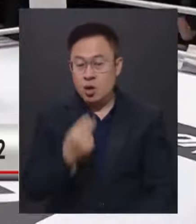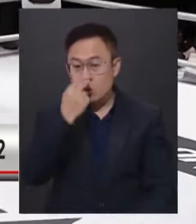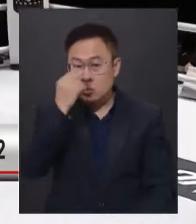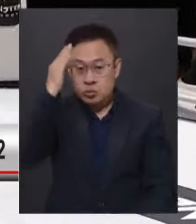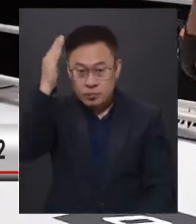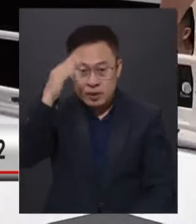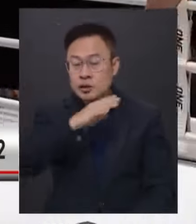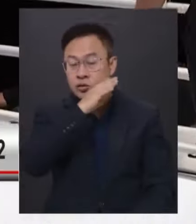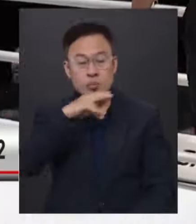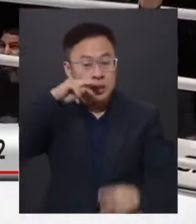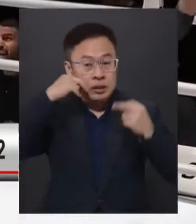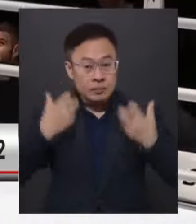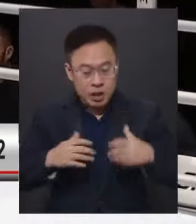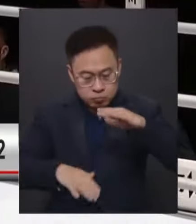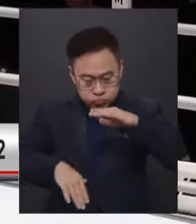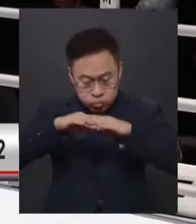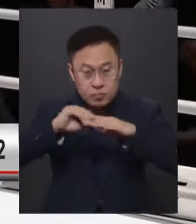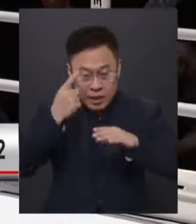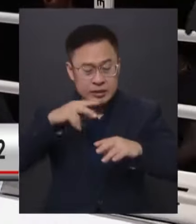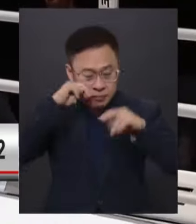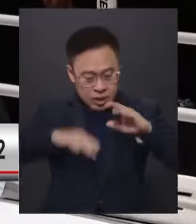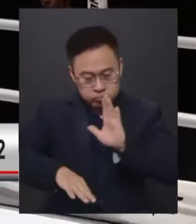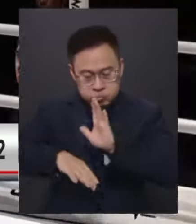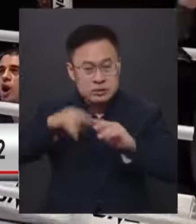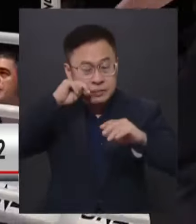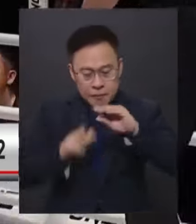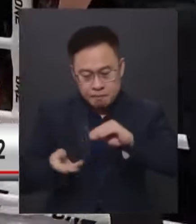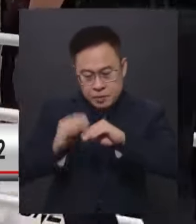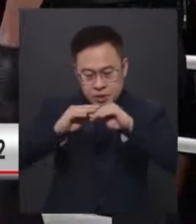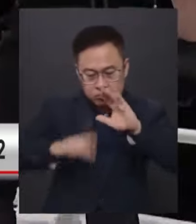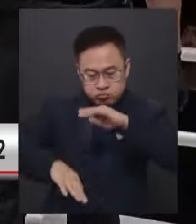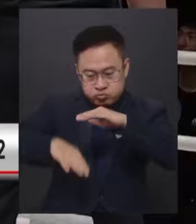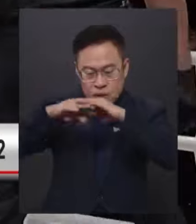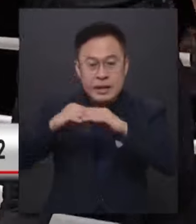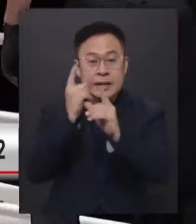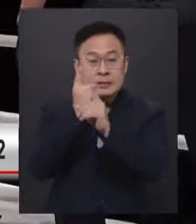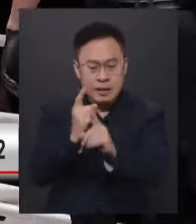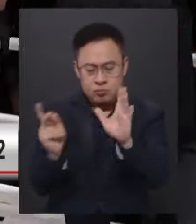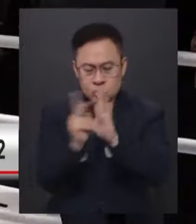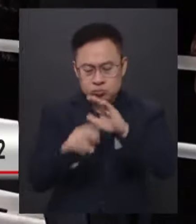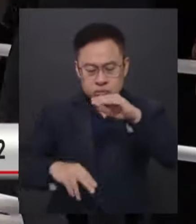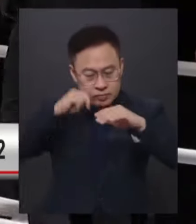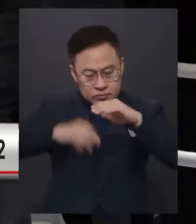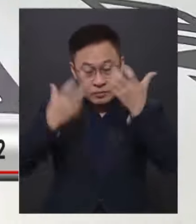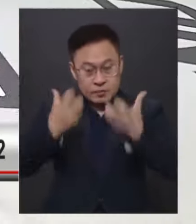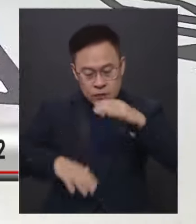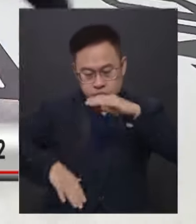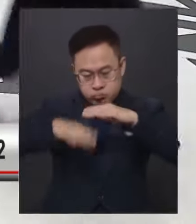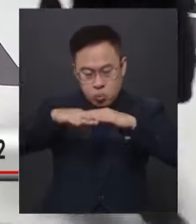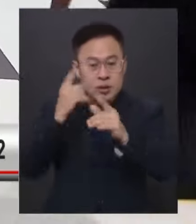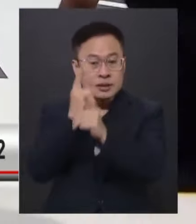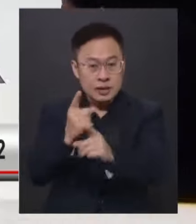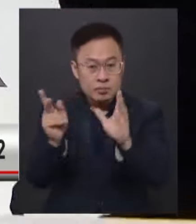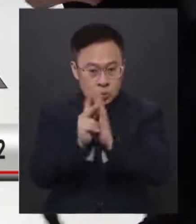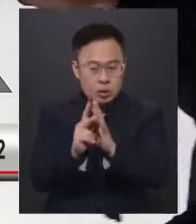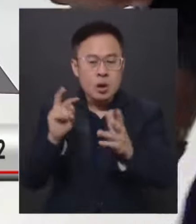ในอนาคตข้างหน้าค่ะก็กลับมาแข่งขันกันใหม่ได ้ นะเมื่อน้ำหนักถึงนะแล้วก็รวมไปถึงยังคงจะสามารถครองแชมป์กันต่อไปได้ก็เดี๋ยวรอติดต